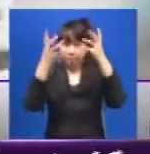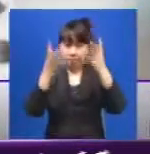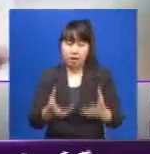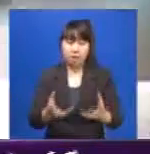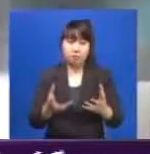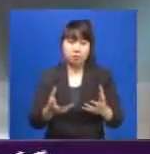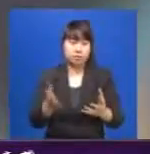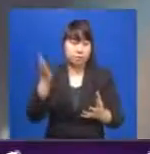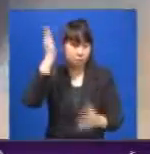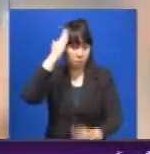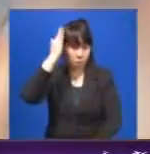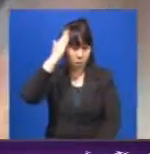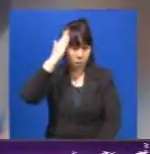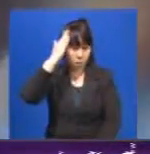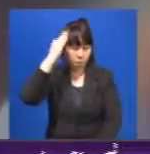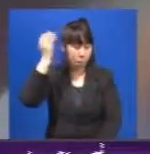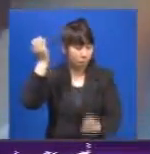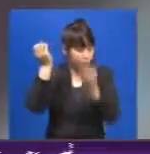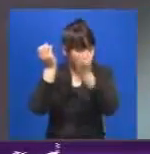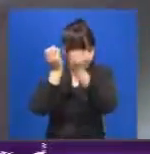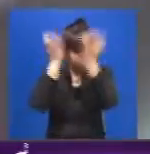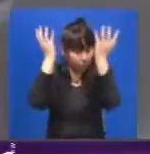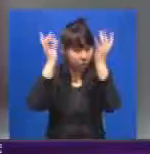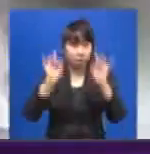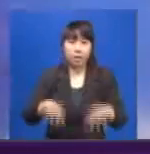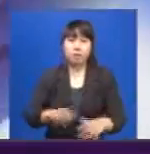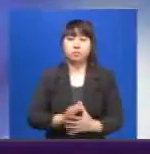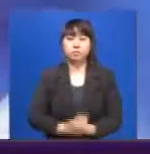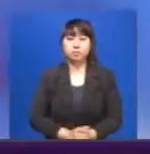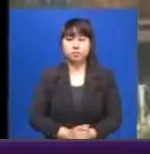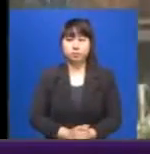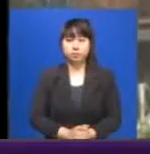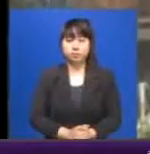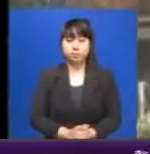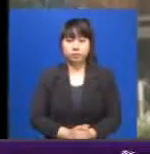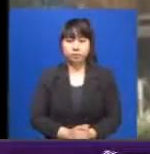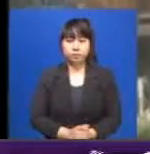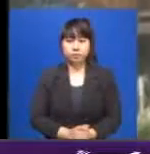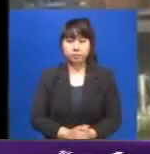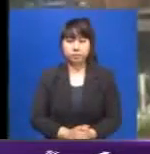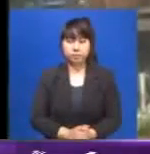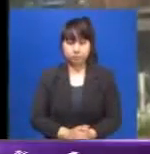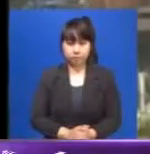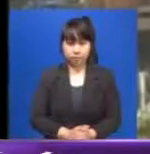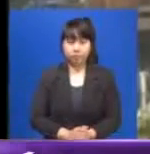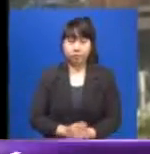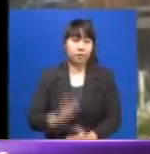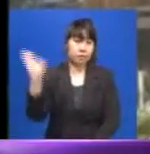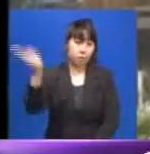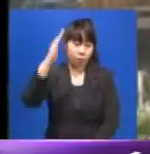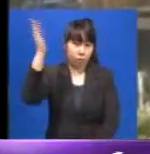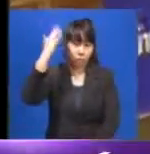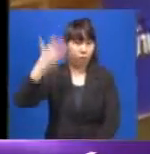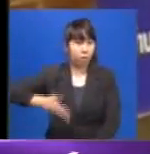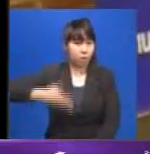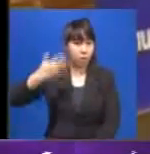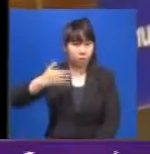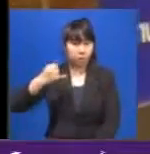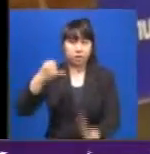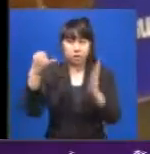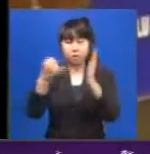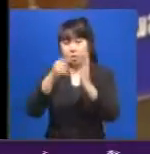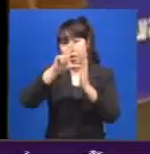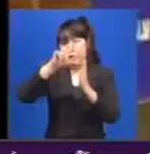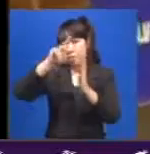โดยบริเวณศีรษะได้รับการกระทบกระเทือนอย่างรุนแรงค่ะในขณะที่พายุฤดูร้อนที่พัดกระหน่ำในจังหวัด